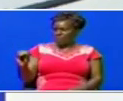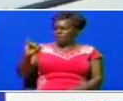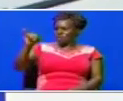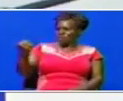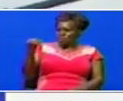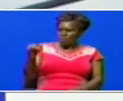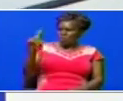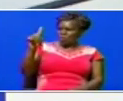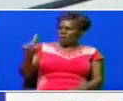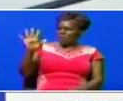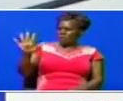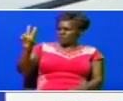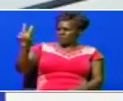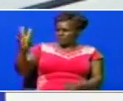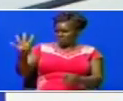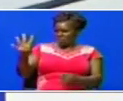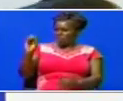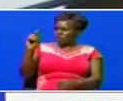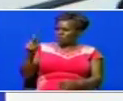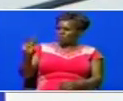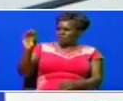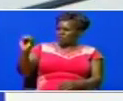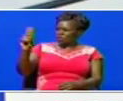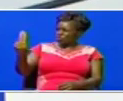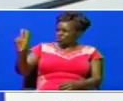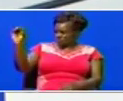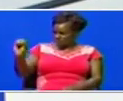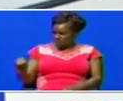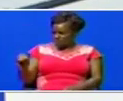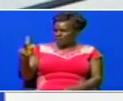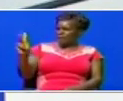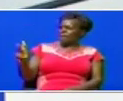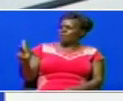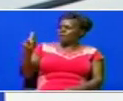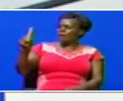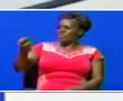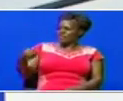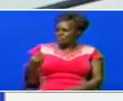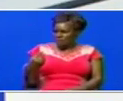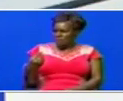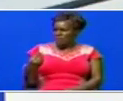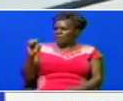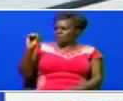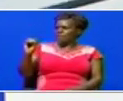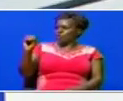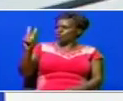Chirongo, 154, 0.02%. Japheth Kaluyu, 1,028,